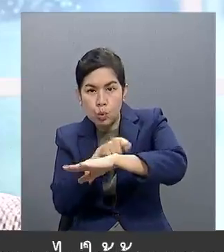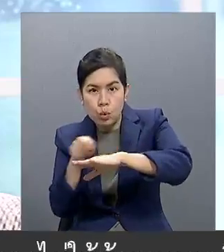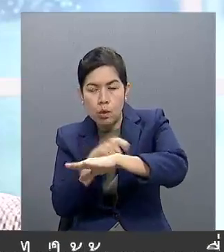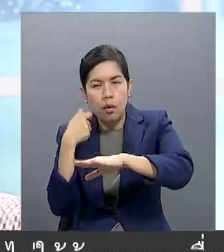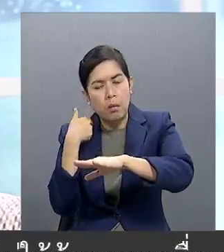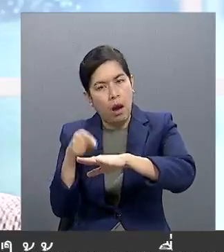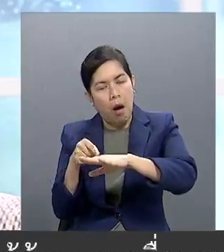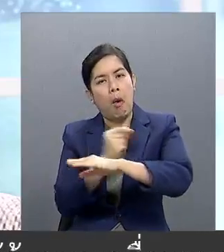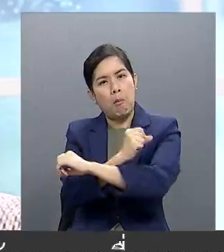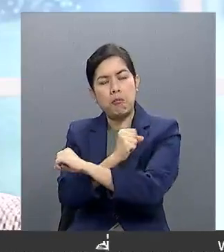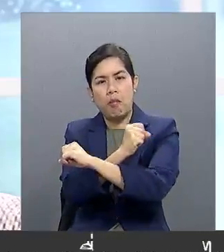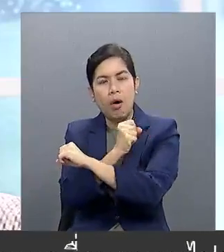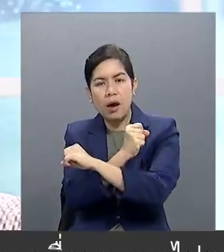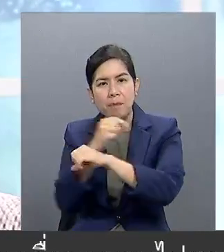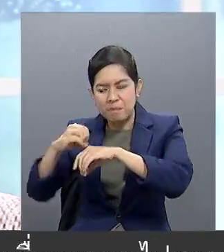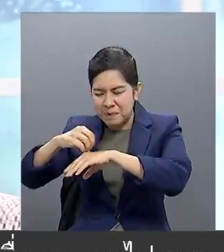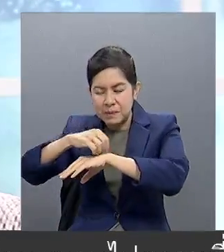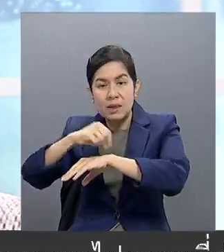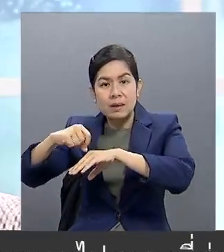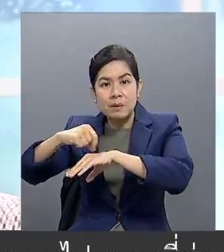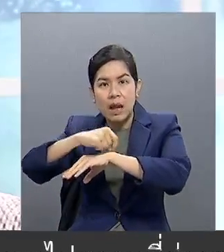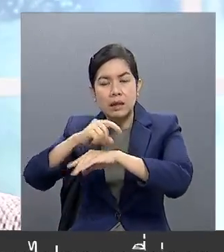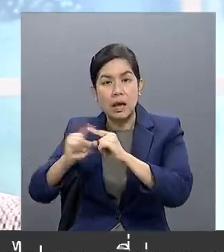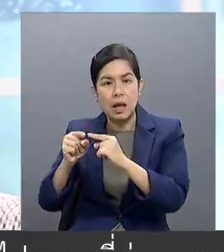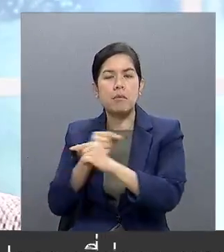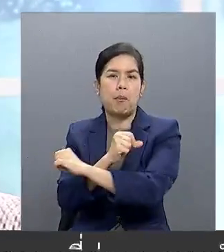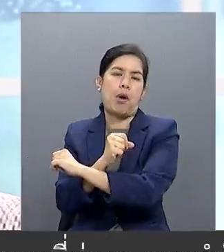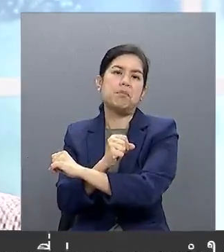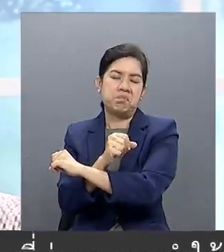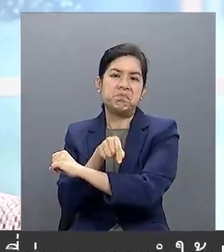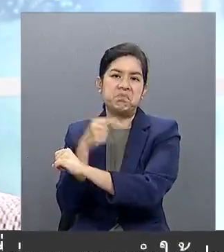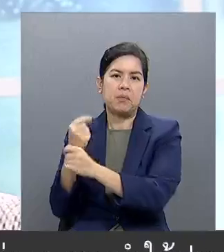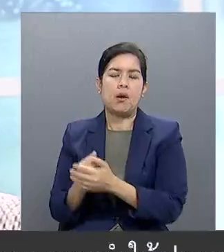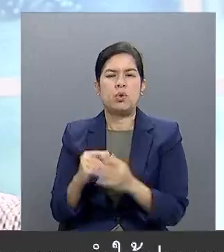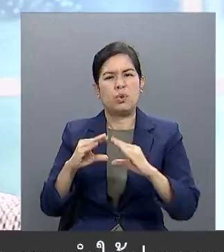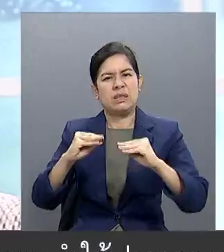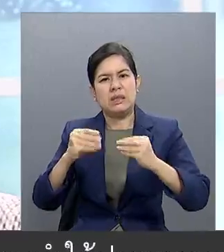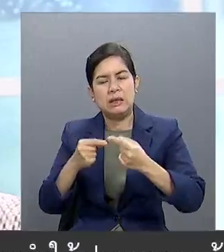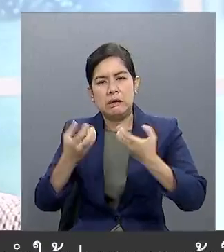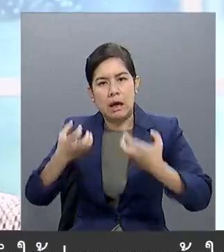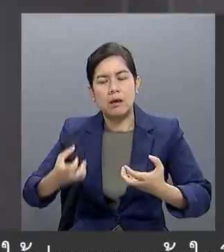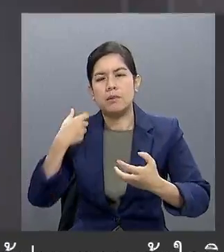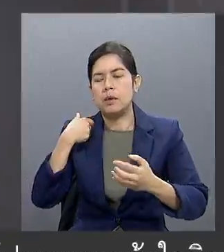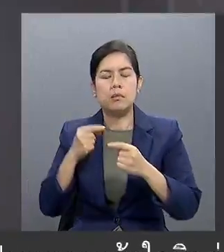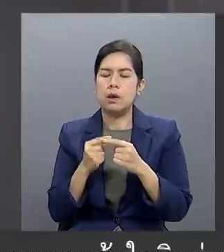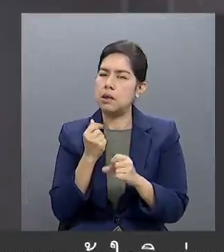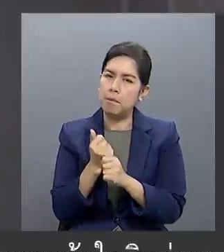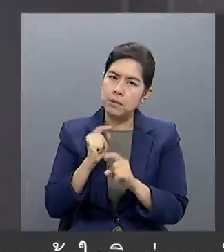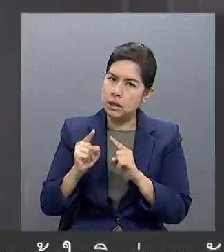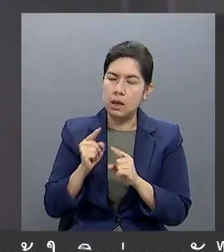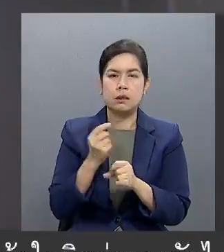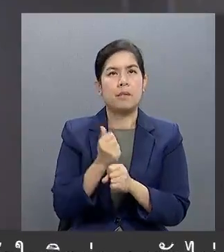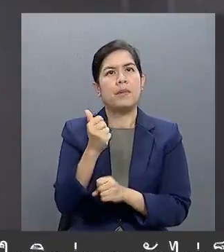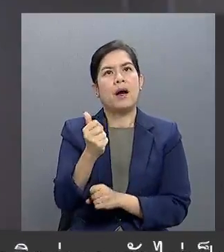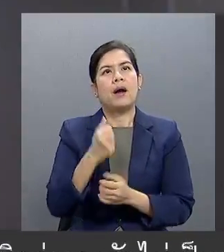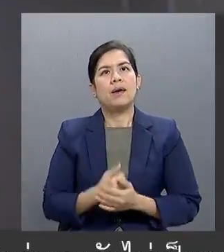จะไม่ กัด กินแล้วเป็นไม้ไผ่ที่เอามาทำเป็นอุปกรณ์เป็นภาชนะเป็นอะไรก็ได้แล้ว ไม้เรียว แล้วดีเลย คุณโดนบ้าง